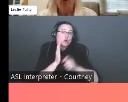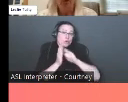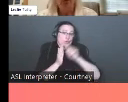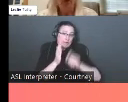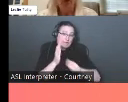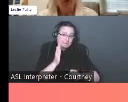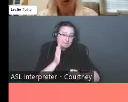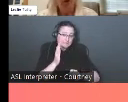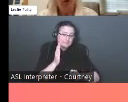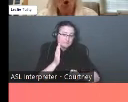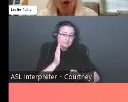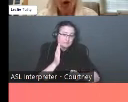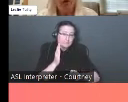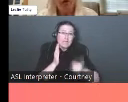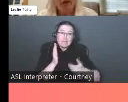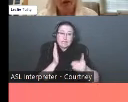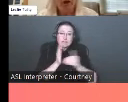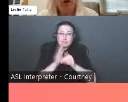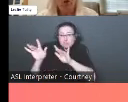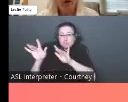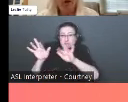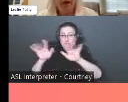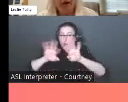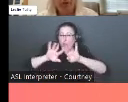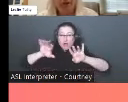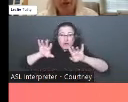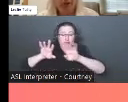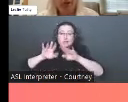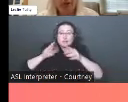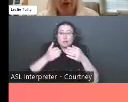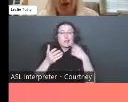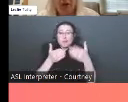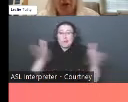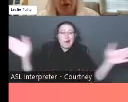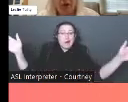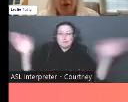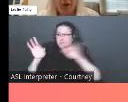pertinent. Donc, j'ai regardé,